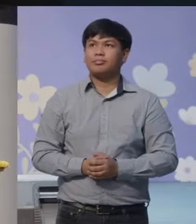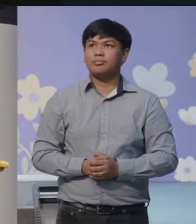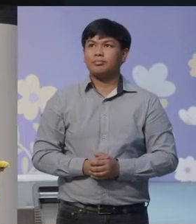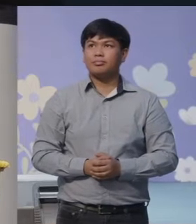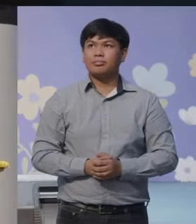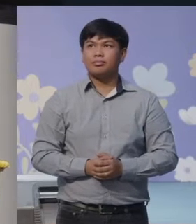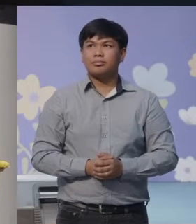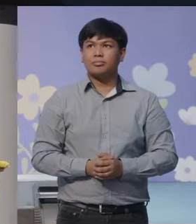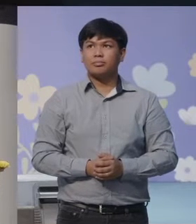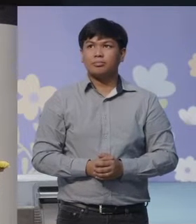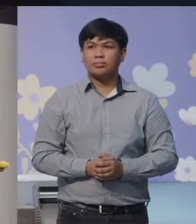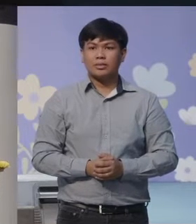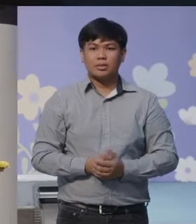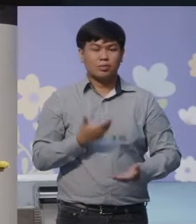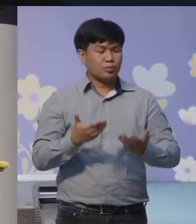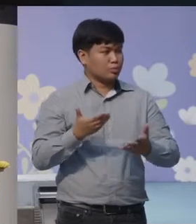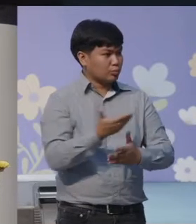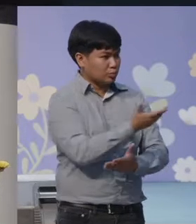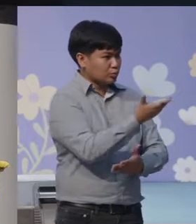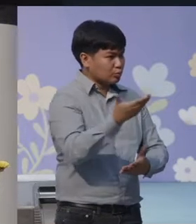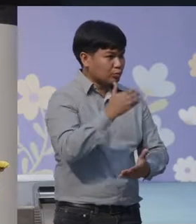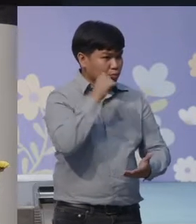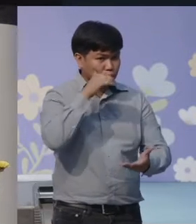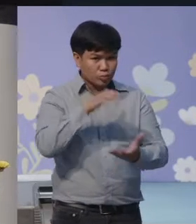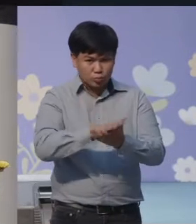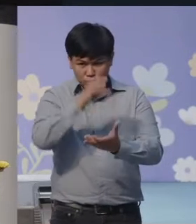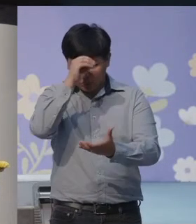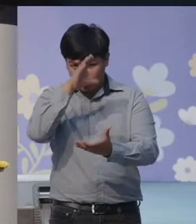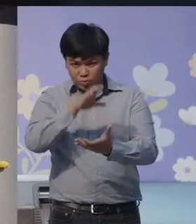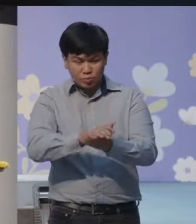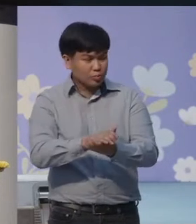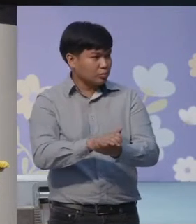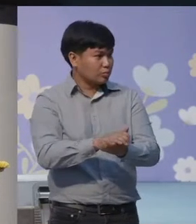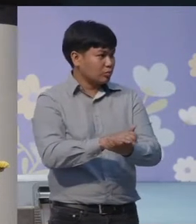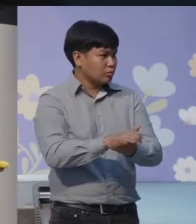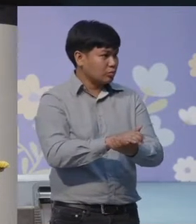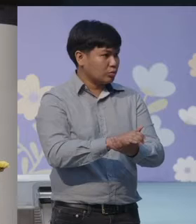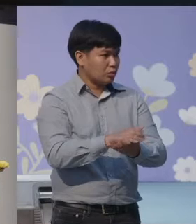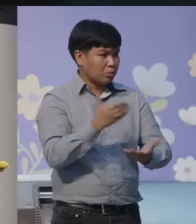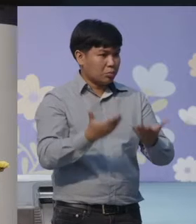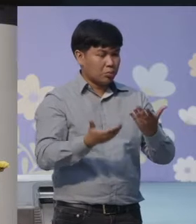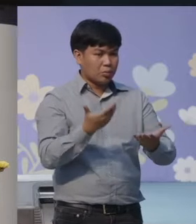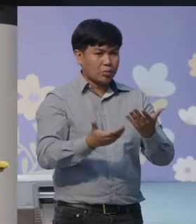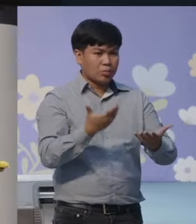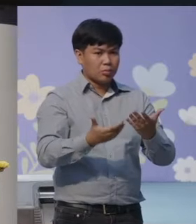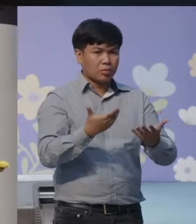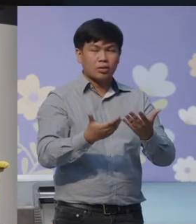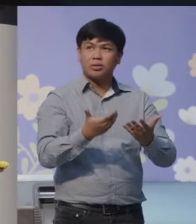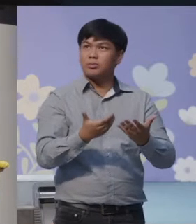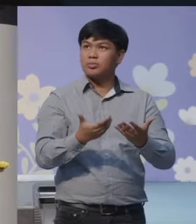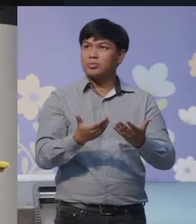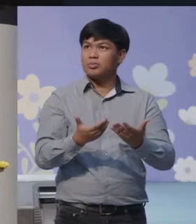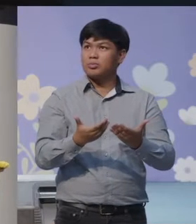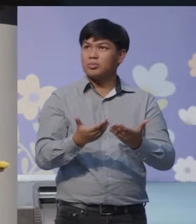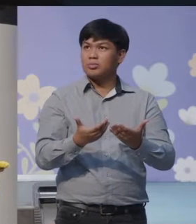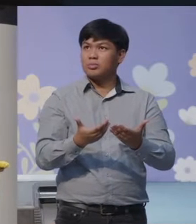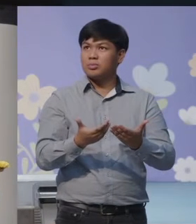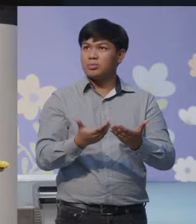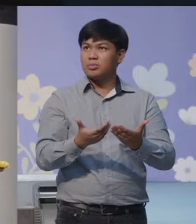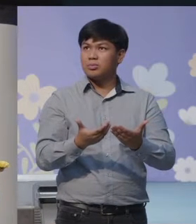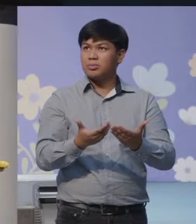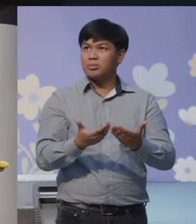Yung mga ina dito, yung may mga asawa, mayroon ba kayong mga asawa na ano